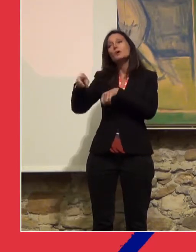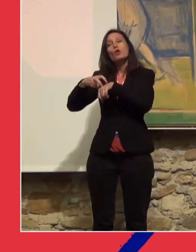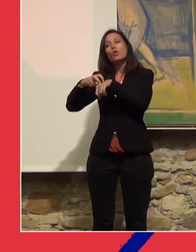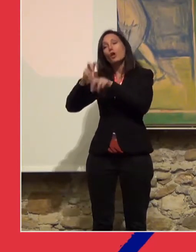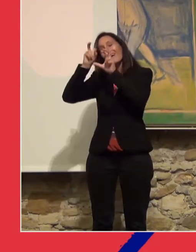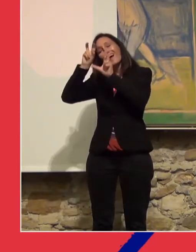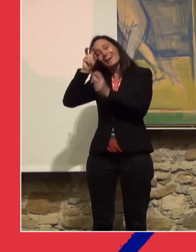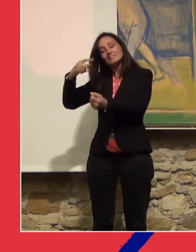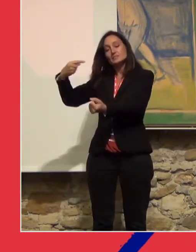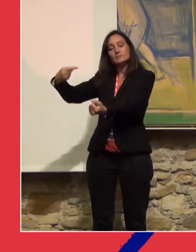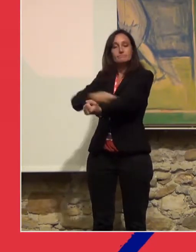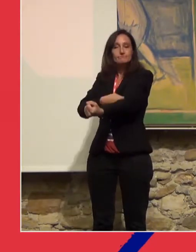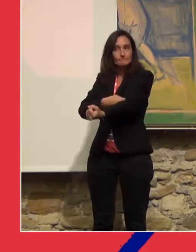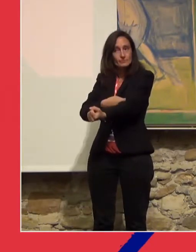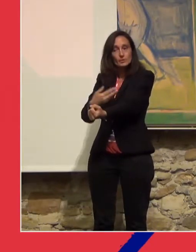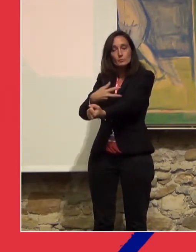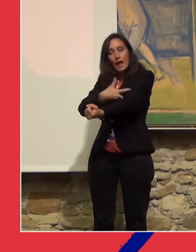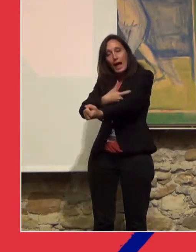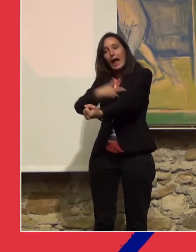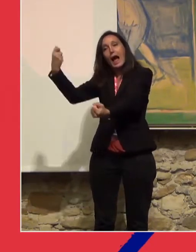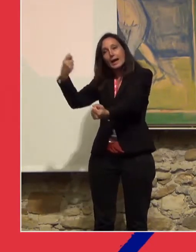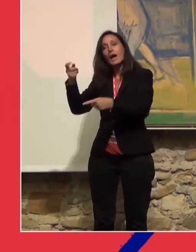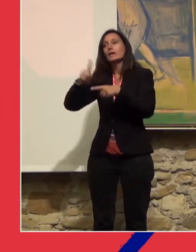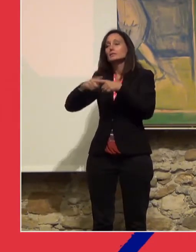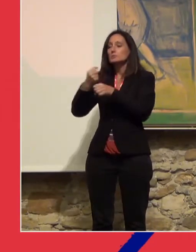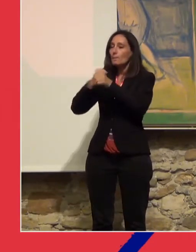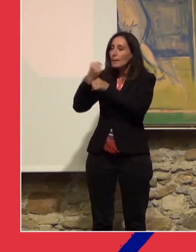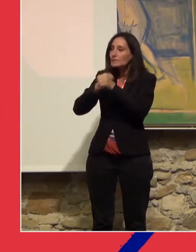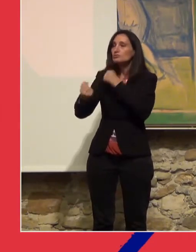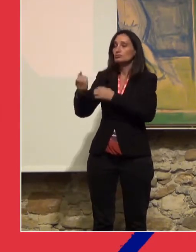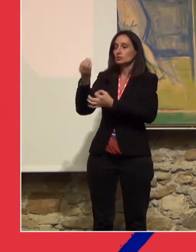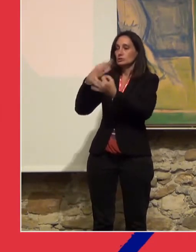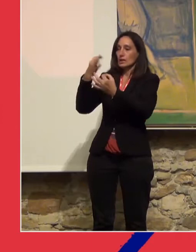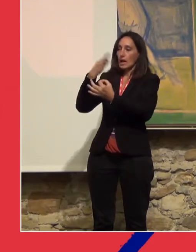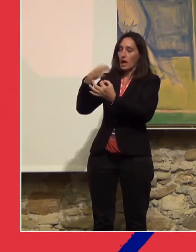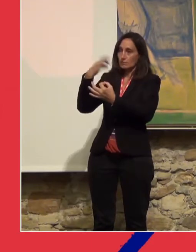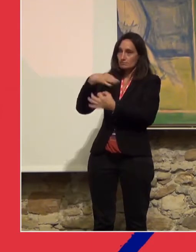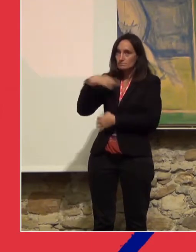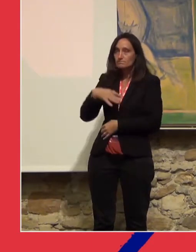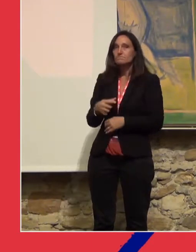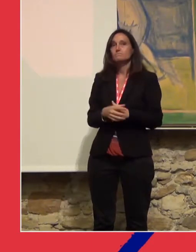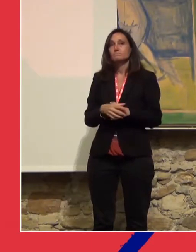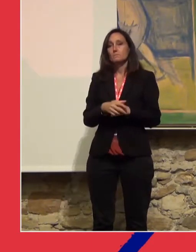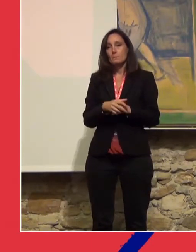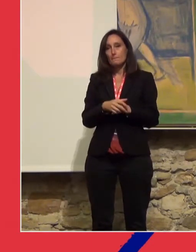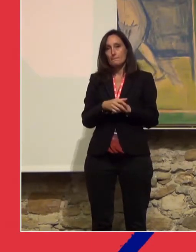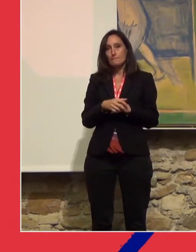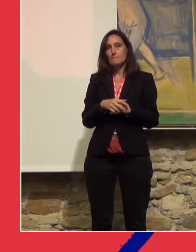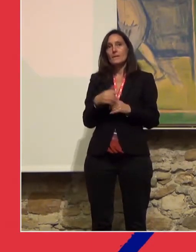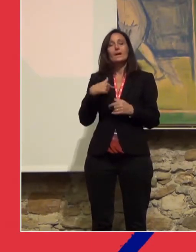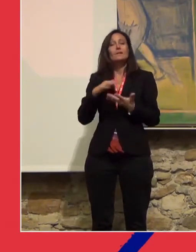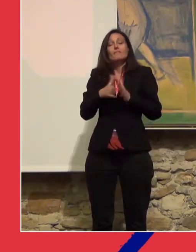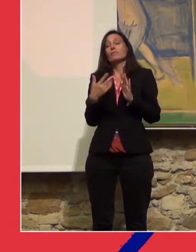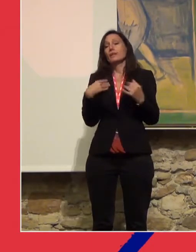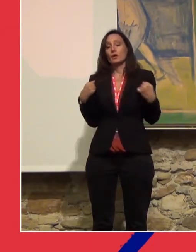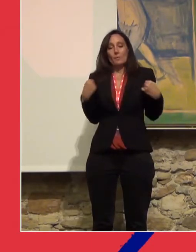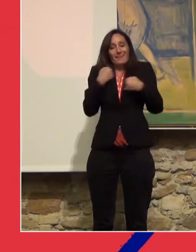primi esami e per erogare i farmaci. Mi ero tolto il camice e avevo messo il pigiama.